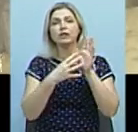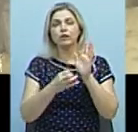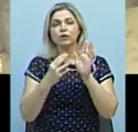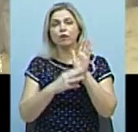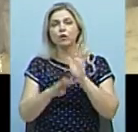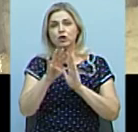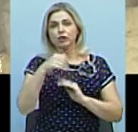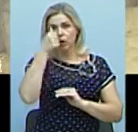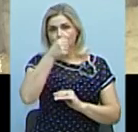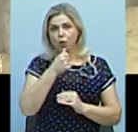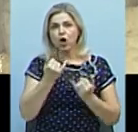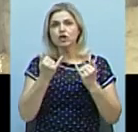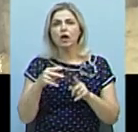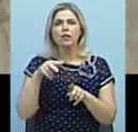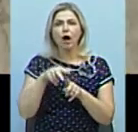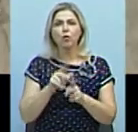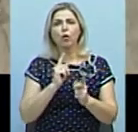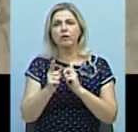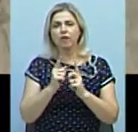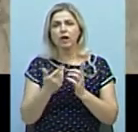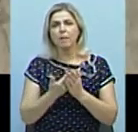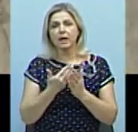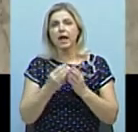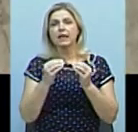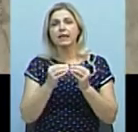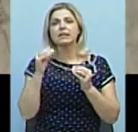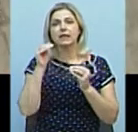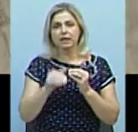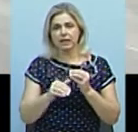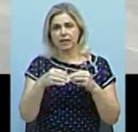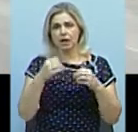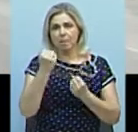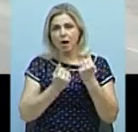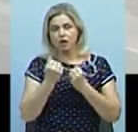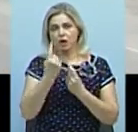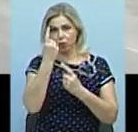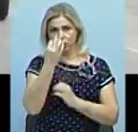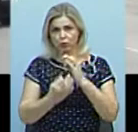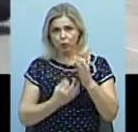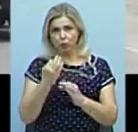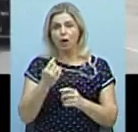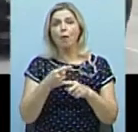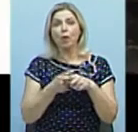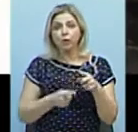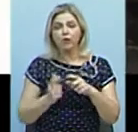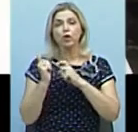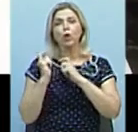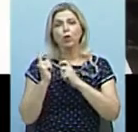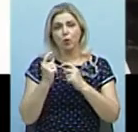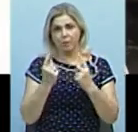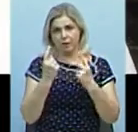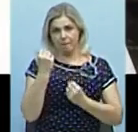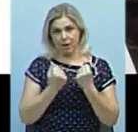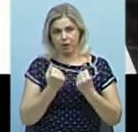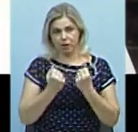році. Зараз інтенсивність руху понад 10 тисяч одиниць транспорту на добу. Половина – великовантажні автомобілі. Цифри озвучив